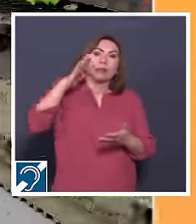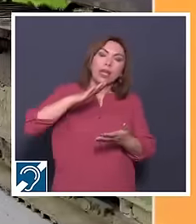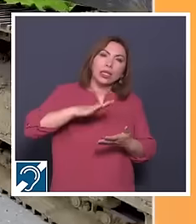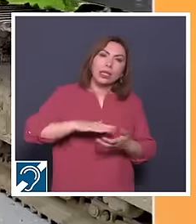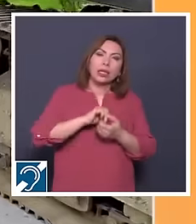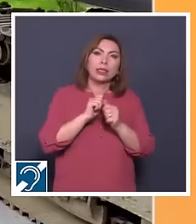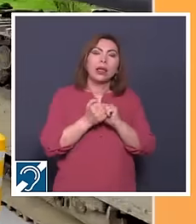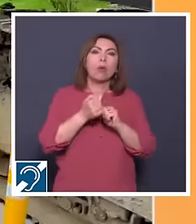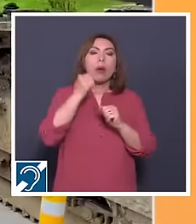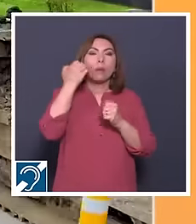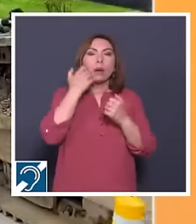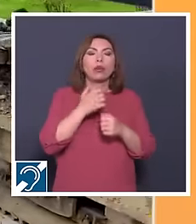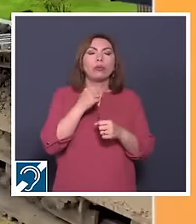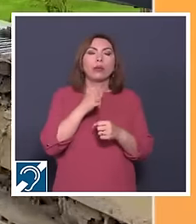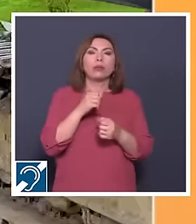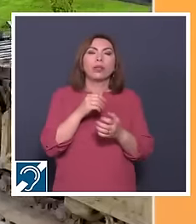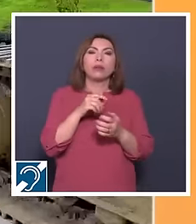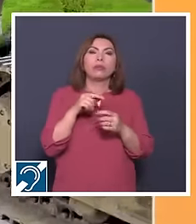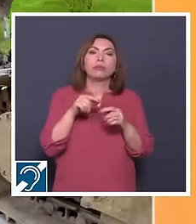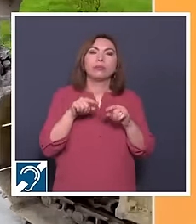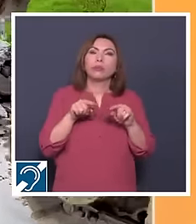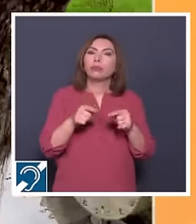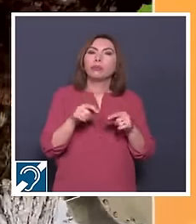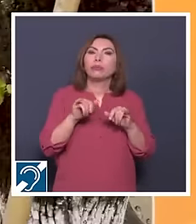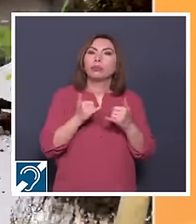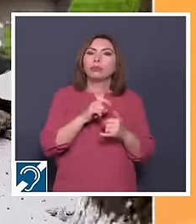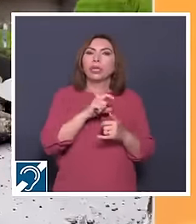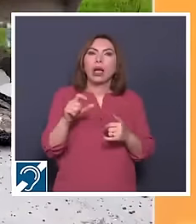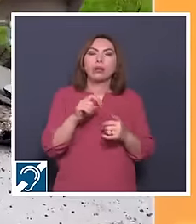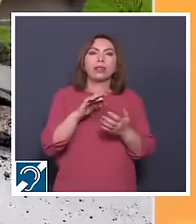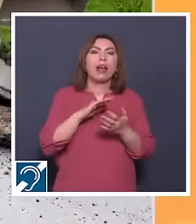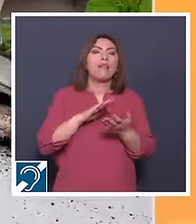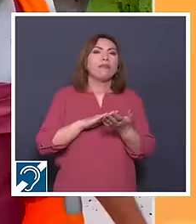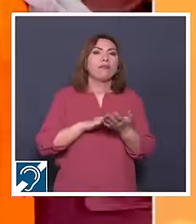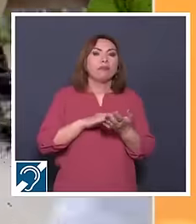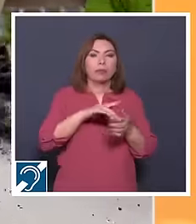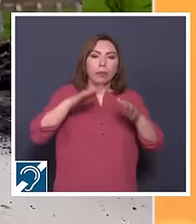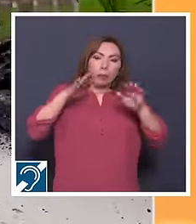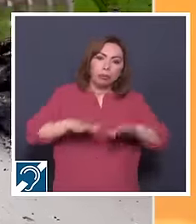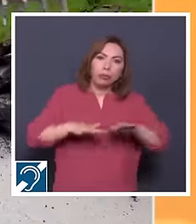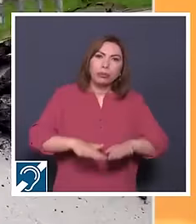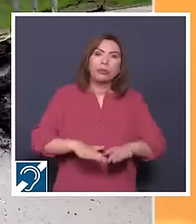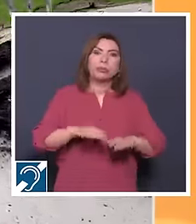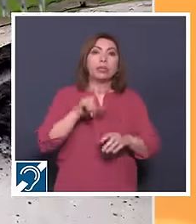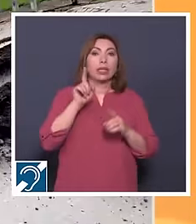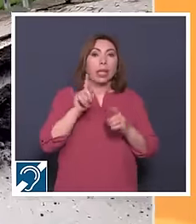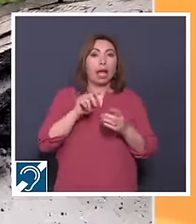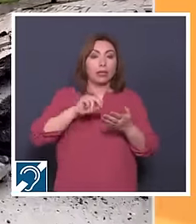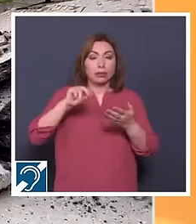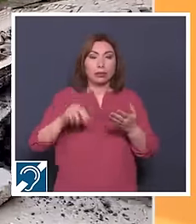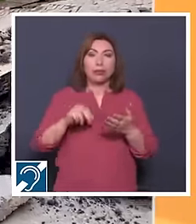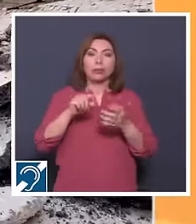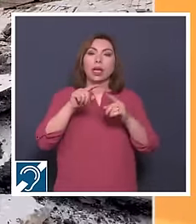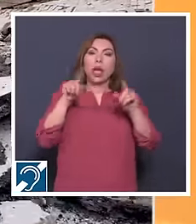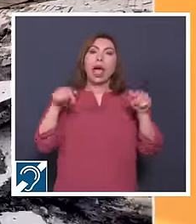sau pagubele produse de fenomenul de tasare, iar totodată, dacă nu au încheiat o poliță facultativă